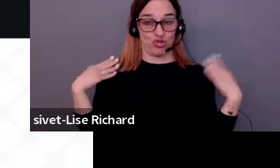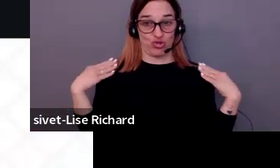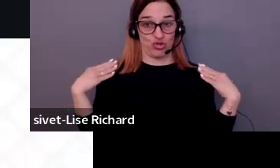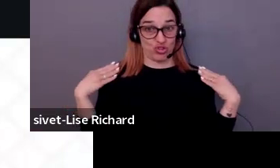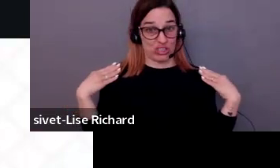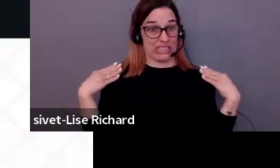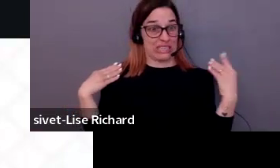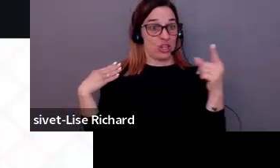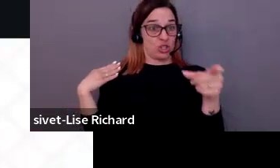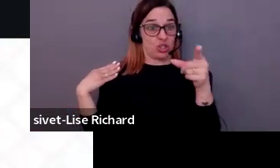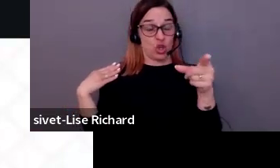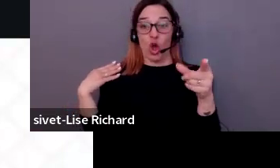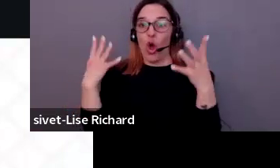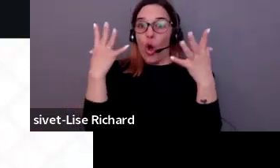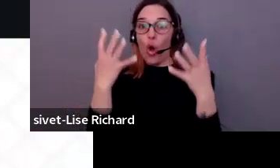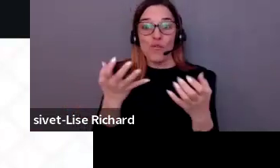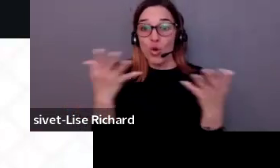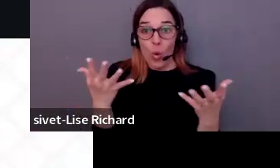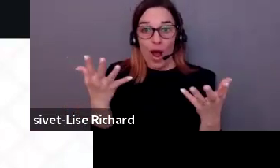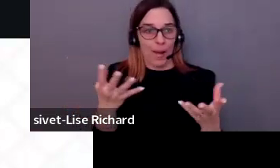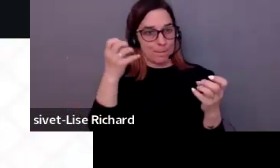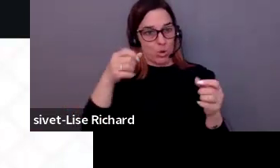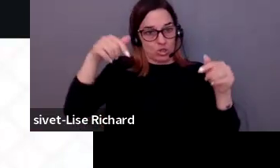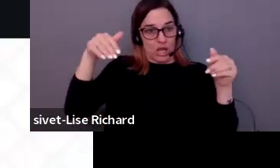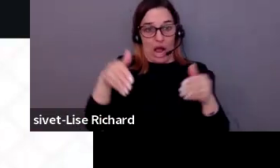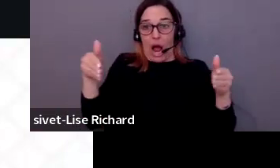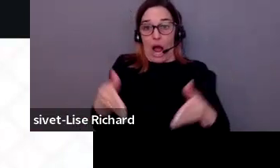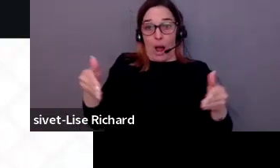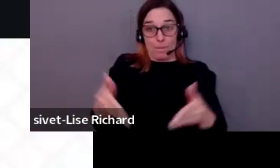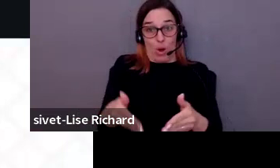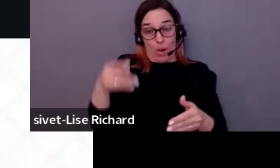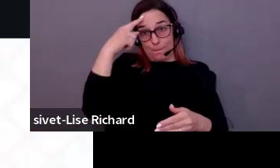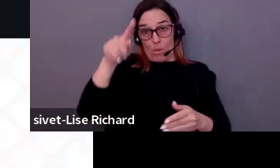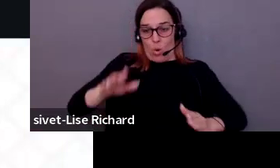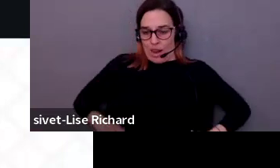de faire, c'est apporter l'attention vers le bas et de définir la taille.